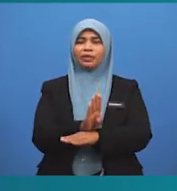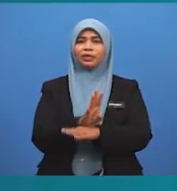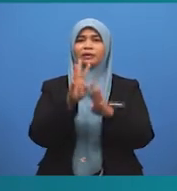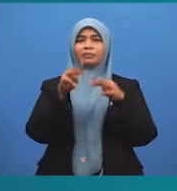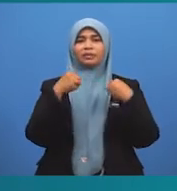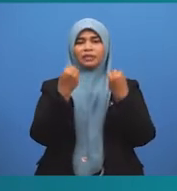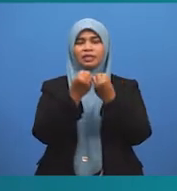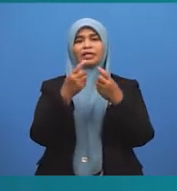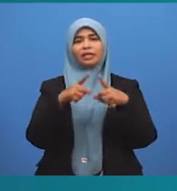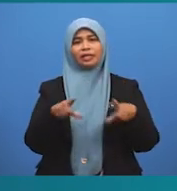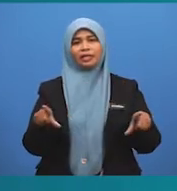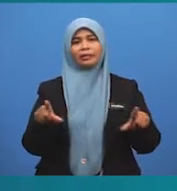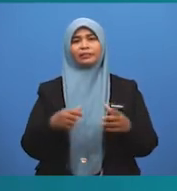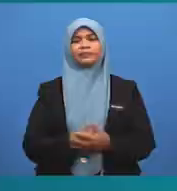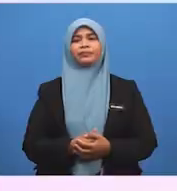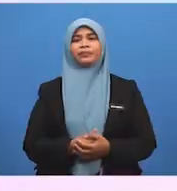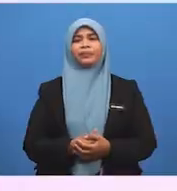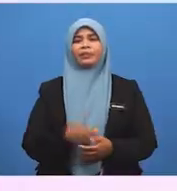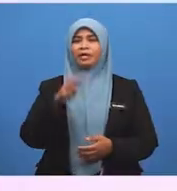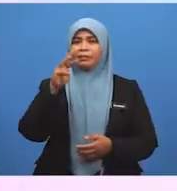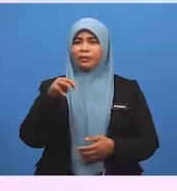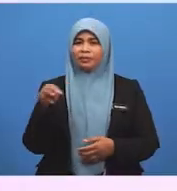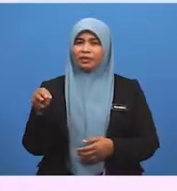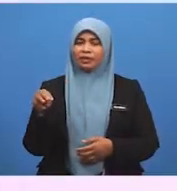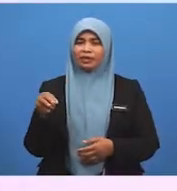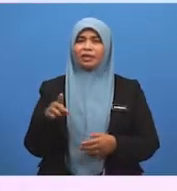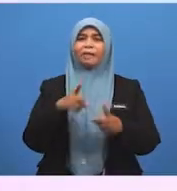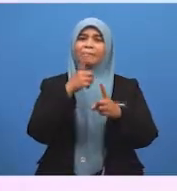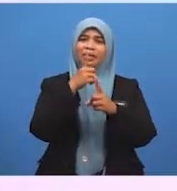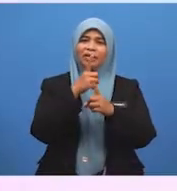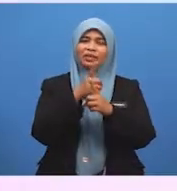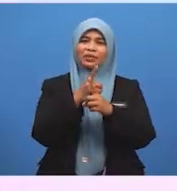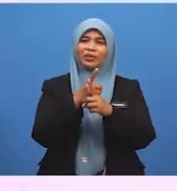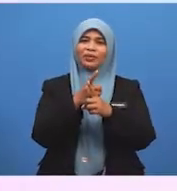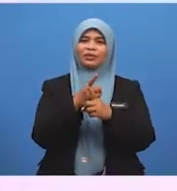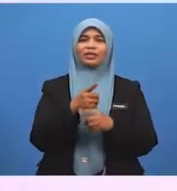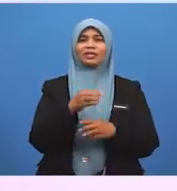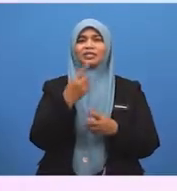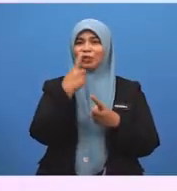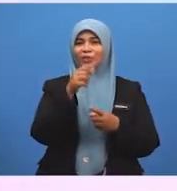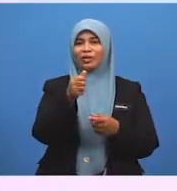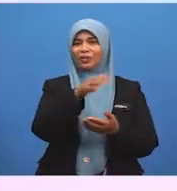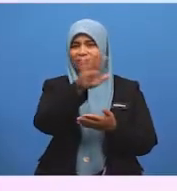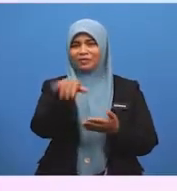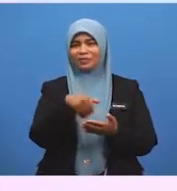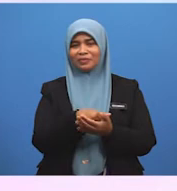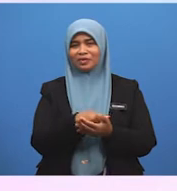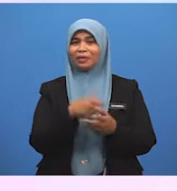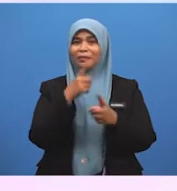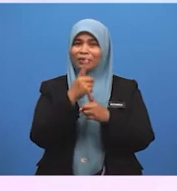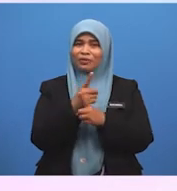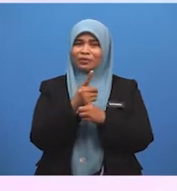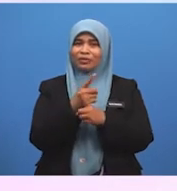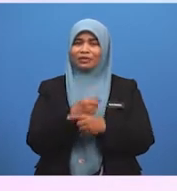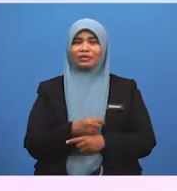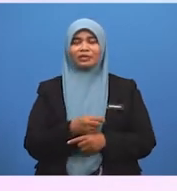budaya masyarakat lain. Murid-murid, betul tak jawapan kamu semua?